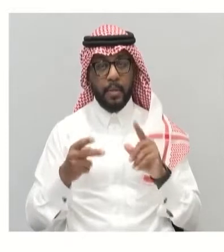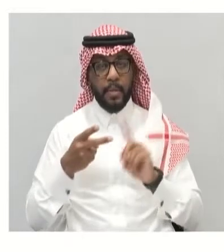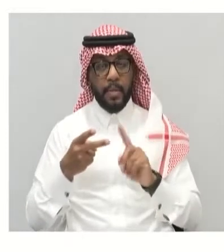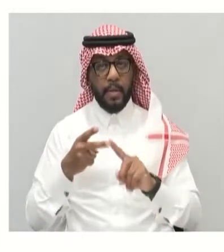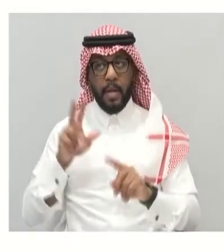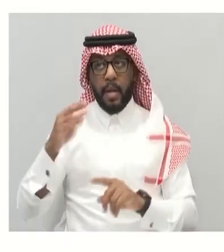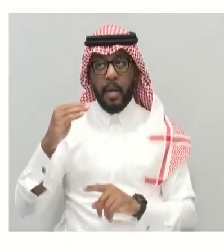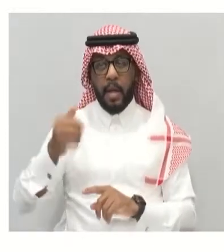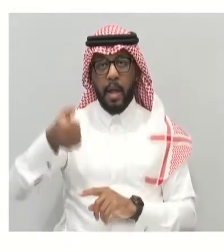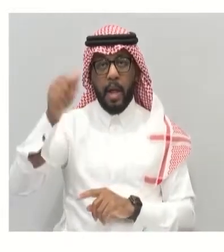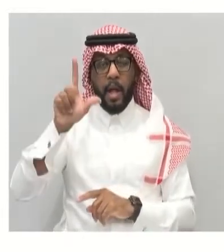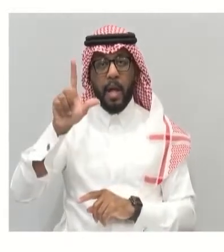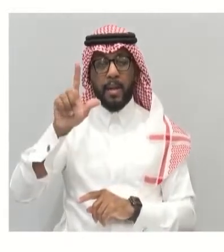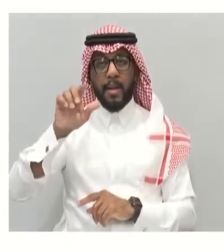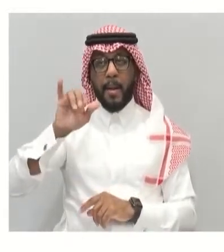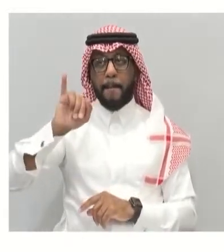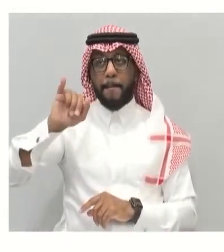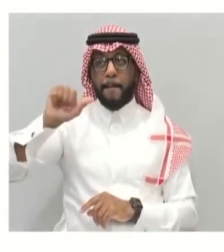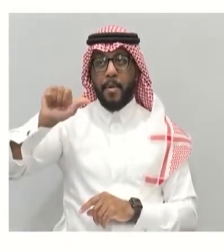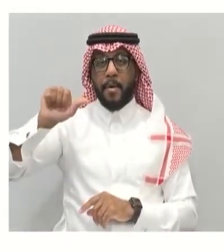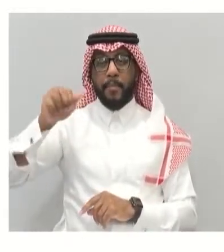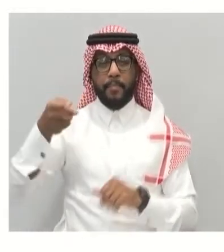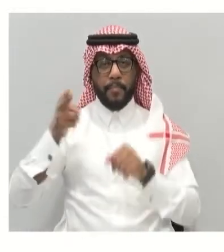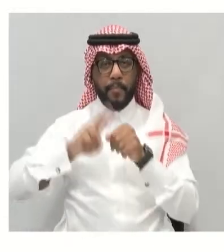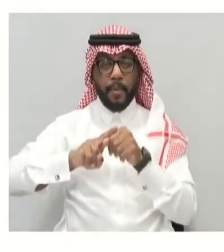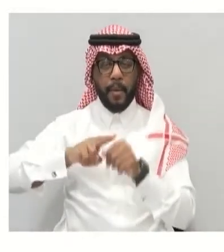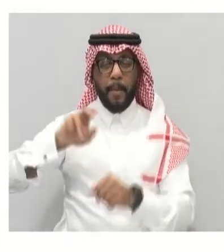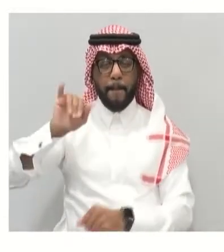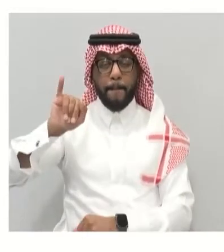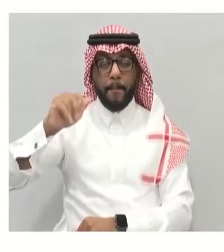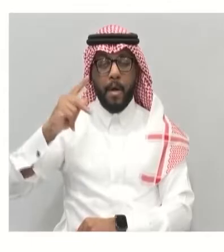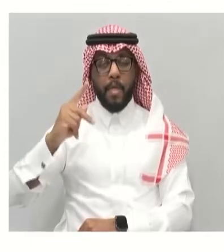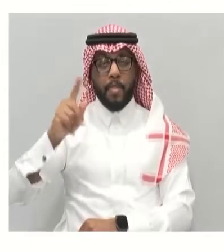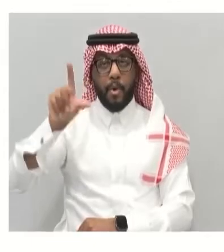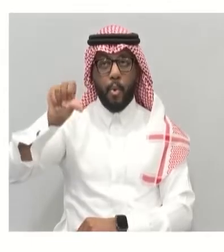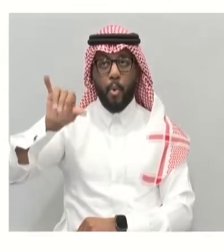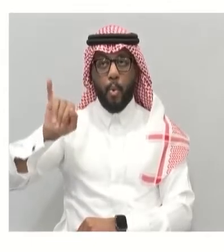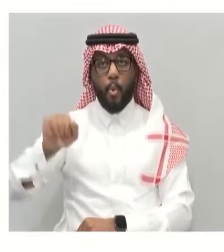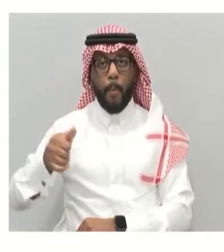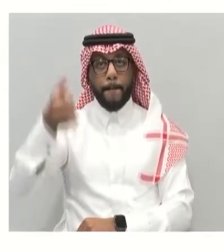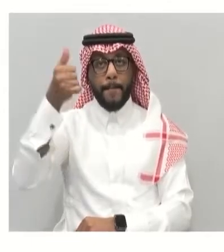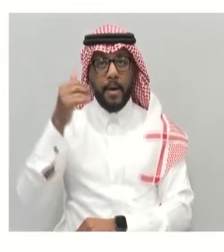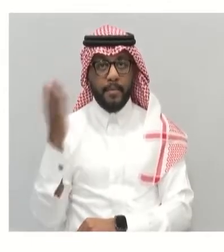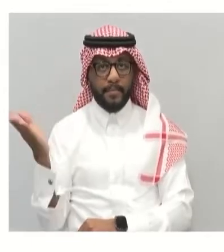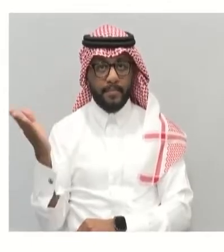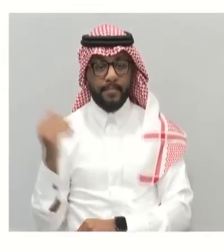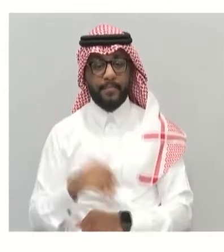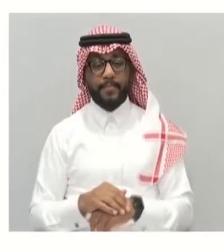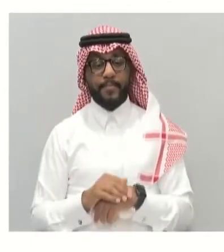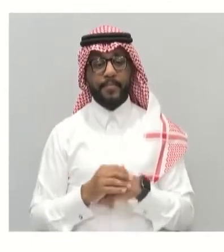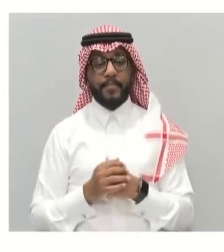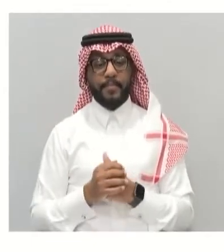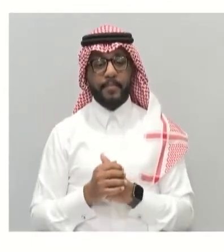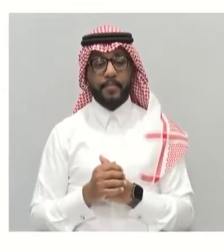ومن قتل مظلوما كيف قتل مظلوما اذا مظلوما هي الحال صاحب الحال